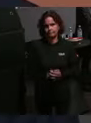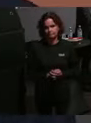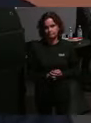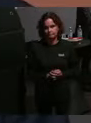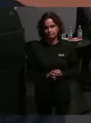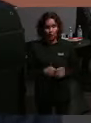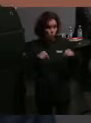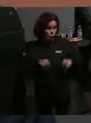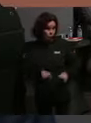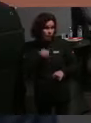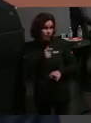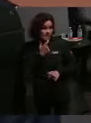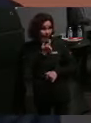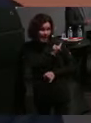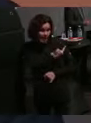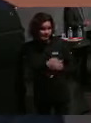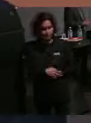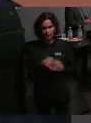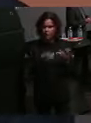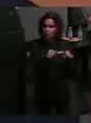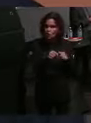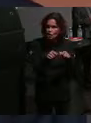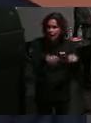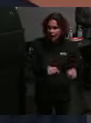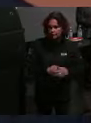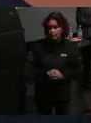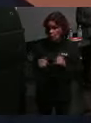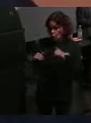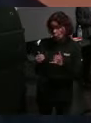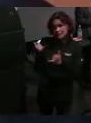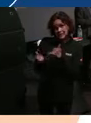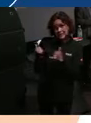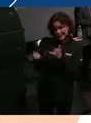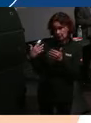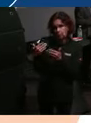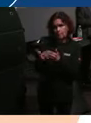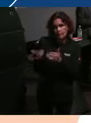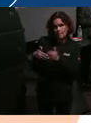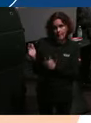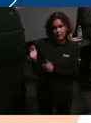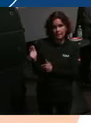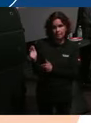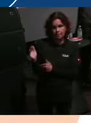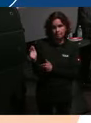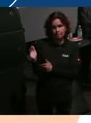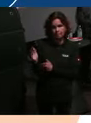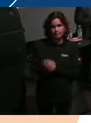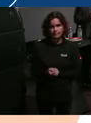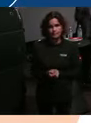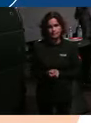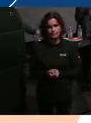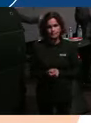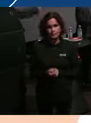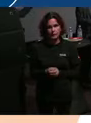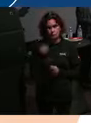Da, Asgeir, hva det som styrer det her? Ja, siste år har vi blitt mer og mer opptatt. Og vi viser ikke det.